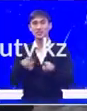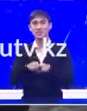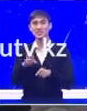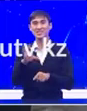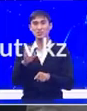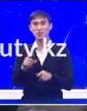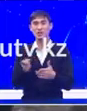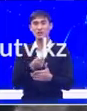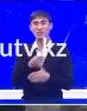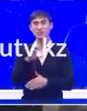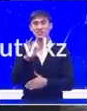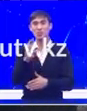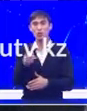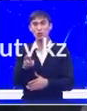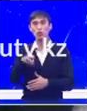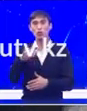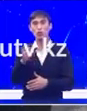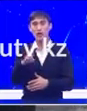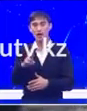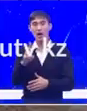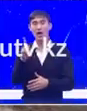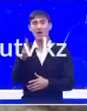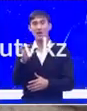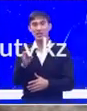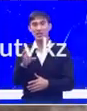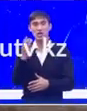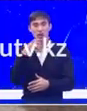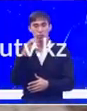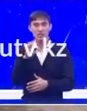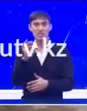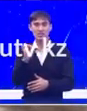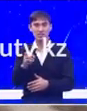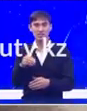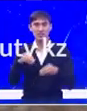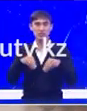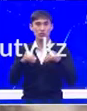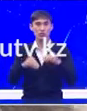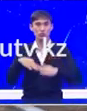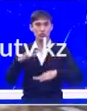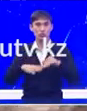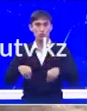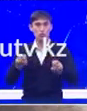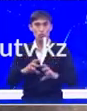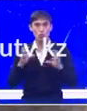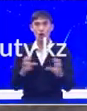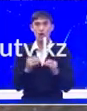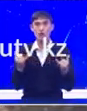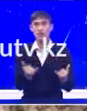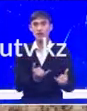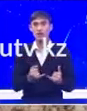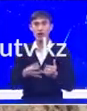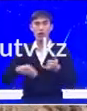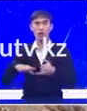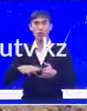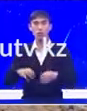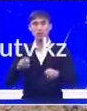как саксаул туя сосна карагач яблоня сиверса за саженцами вручную ухаживают специалисты и агрономы поэтому деревья